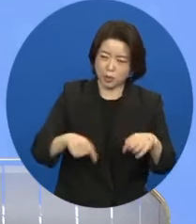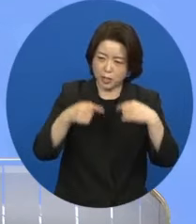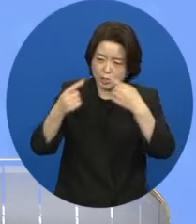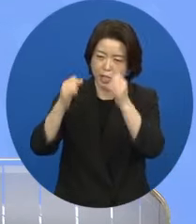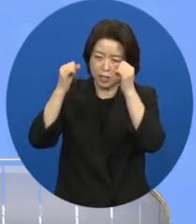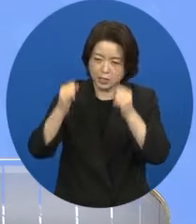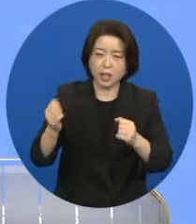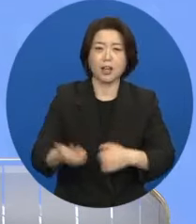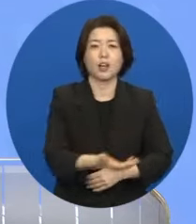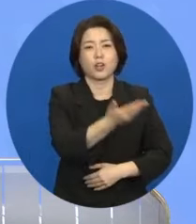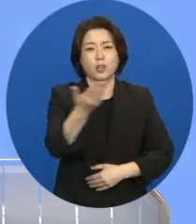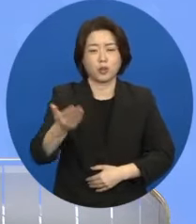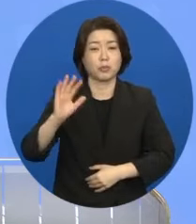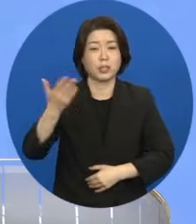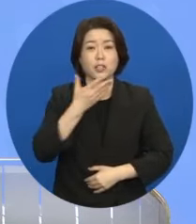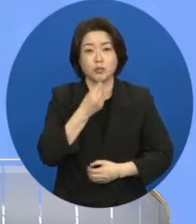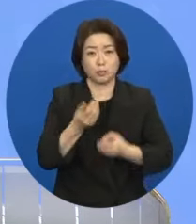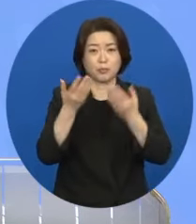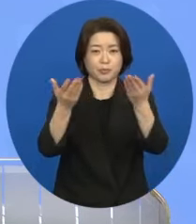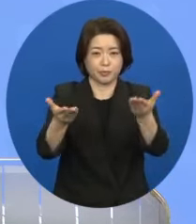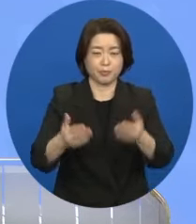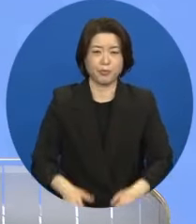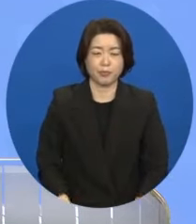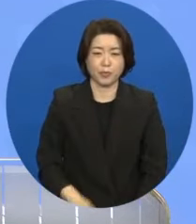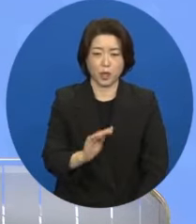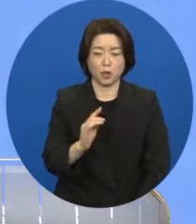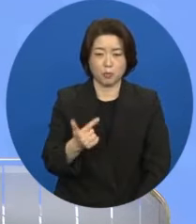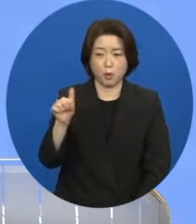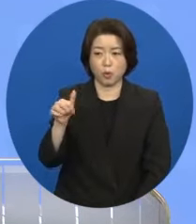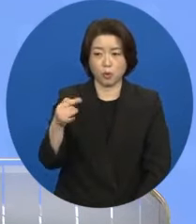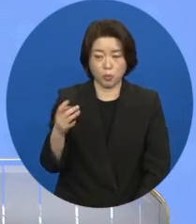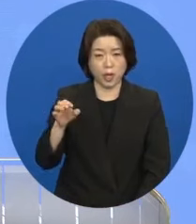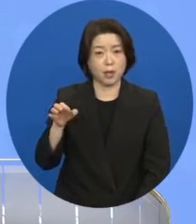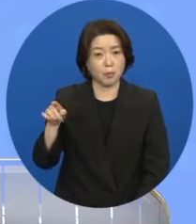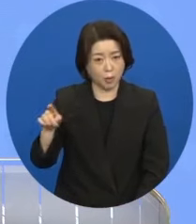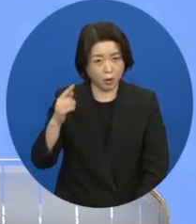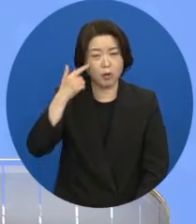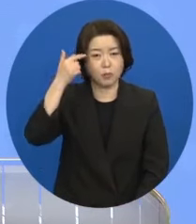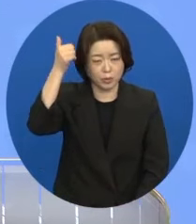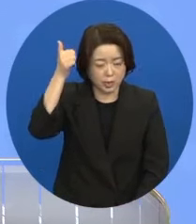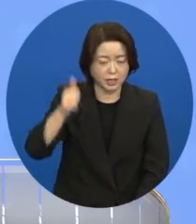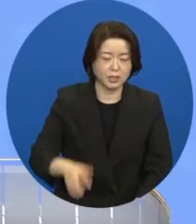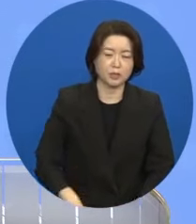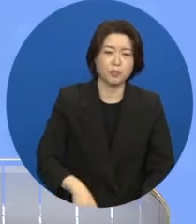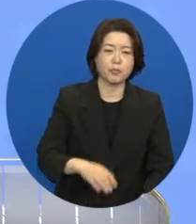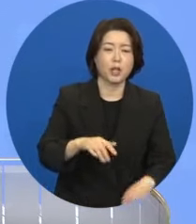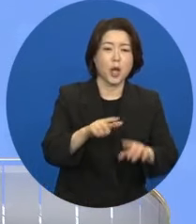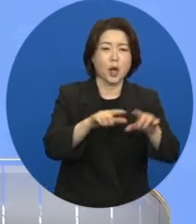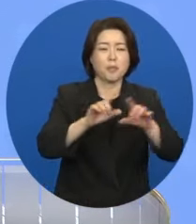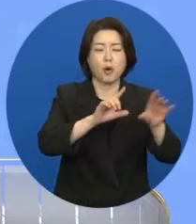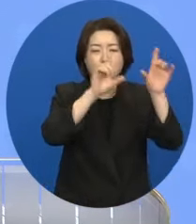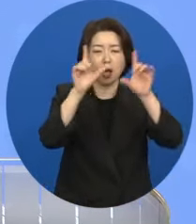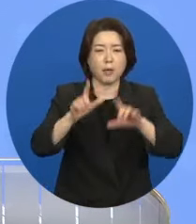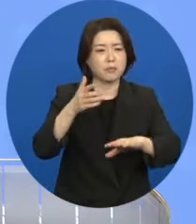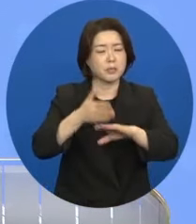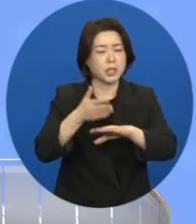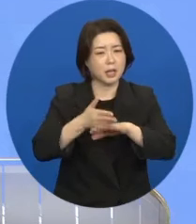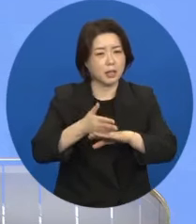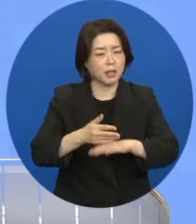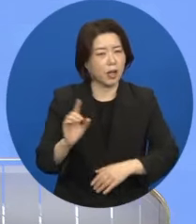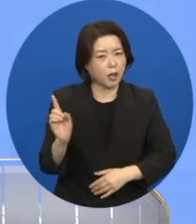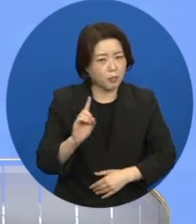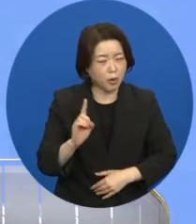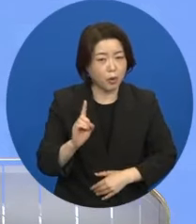여러분 되시기를 축복합니다 아멘 보네 목사님이 범새 감사하는 삶이 무엇인지 이렇게 말씀하십니다